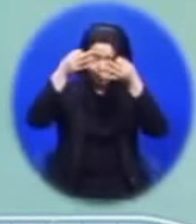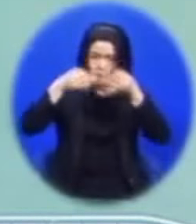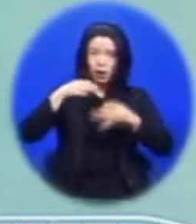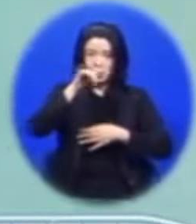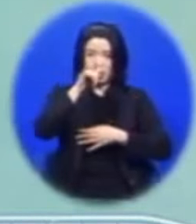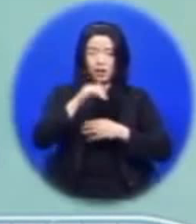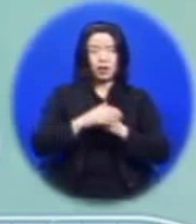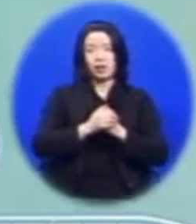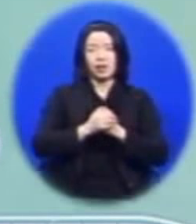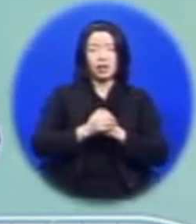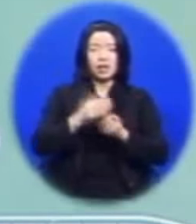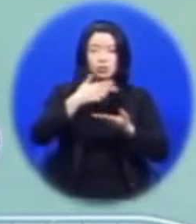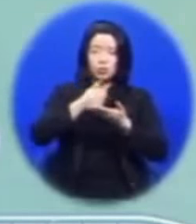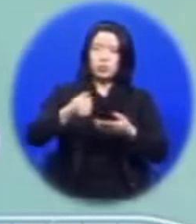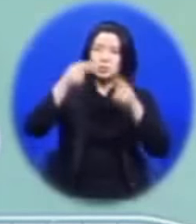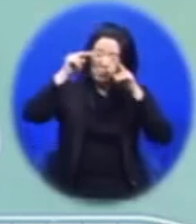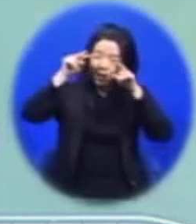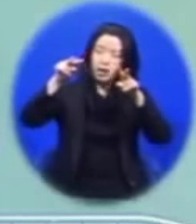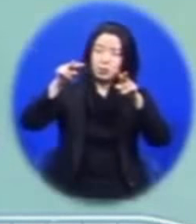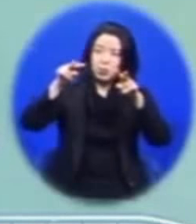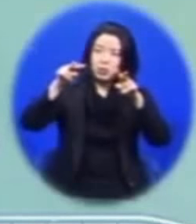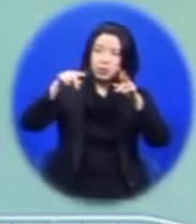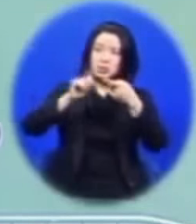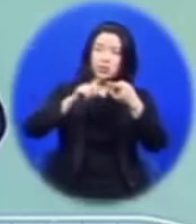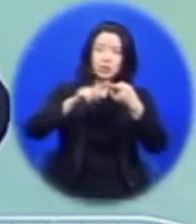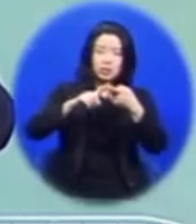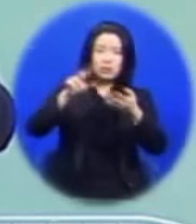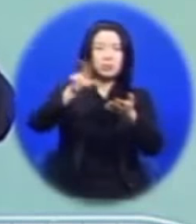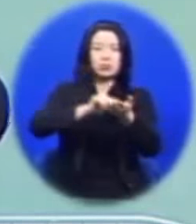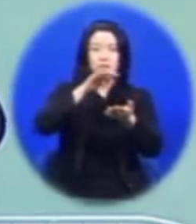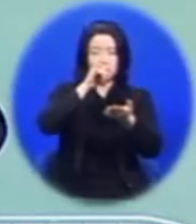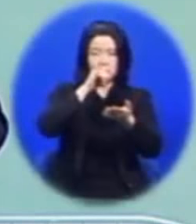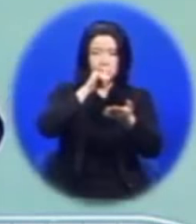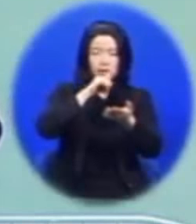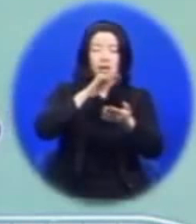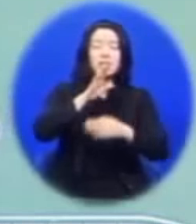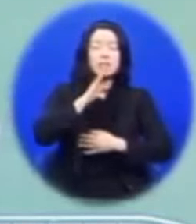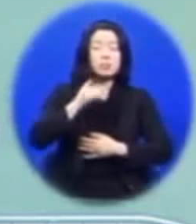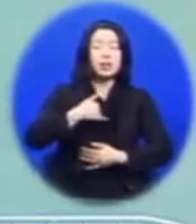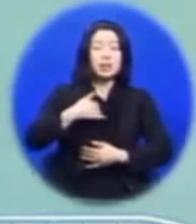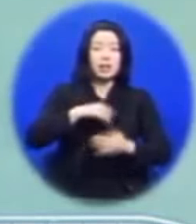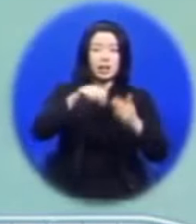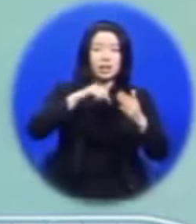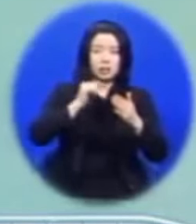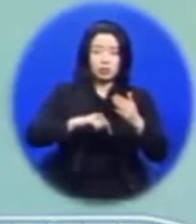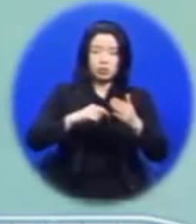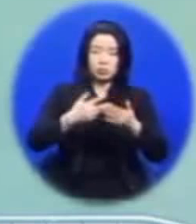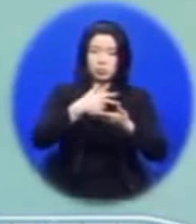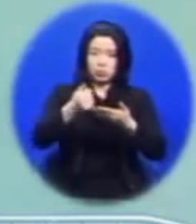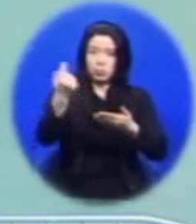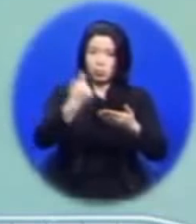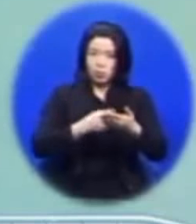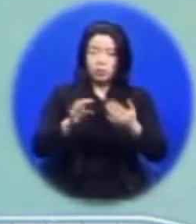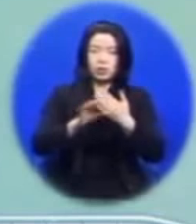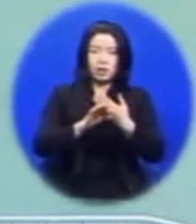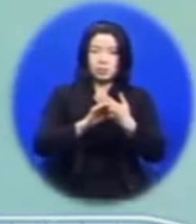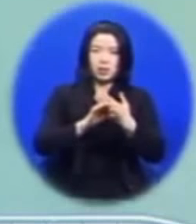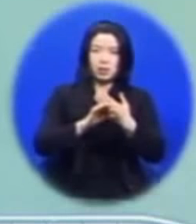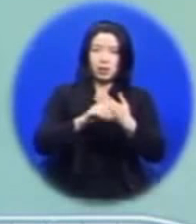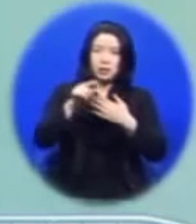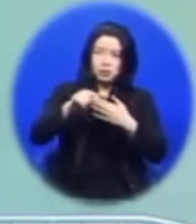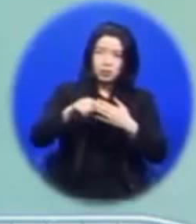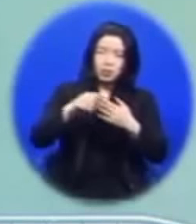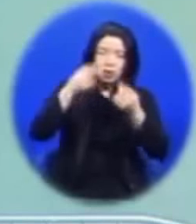주님 바라봄의 문제가 있는 것 정말 예수님이 내 안에 오셨다는 사실을 믿고 주님을 바라봄의 문제가